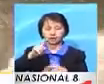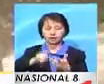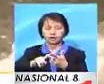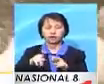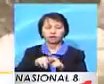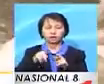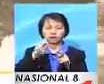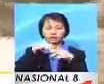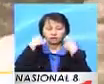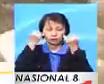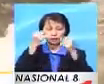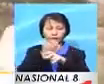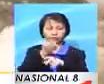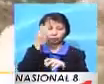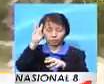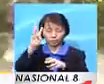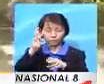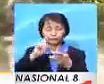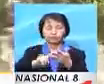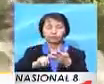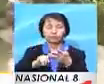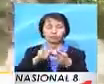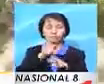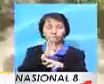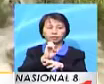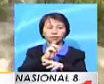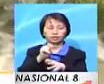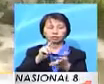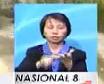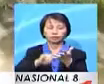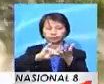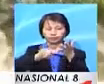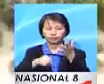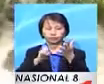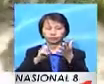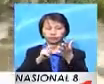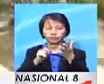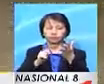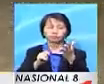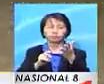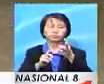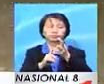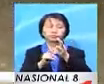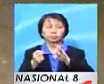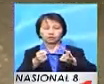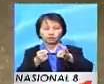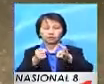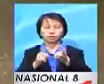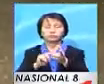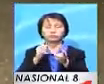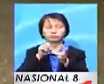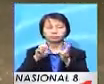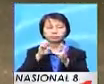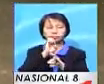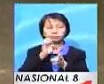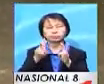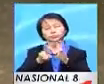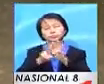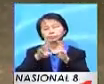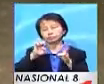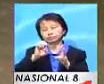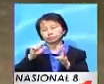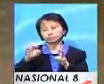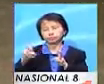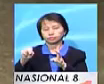Seri Jaya Batu 6, Lorong Kalat Batak Rabit, Jeti Pak Ali Sungai Jelawat dan Kampung Eso. Air mula